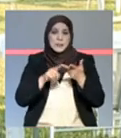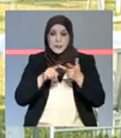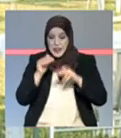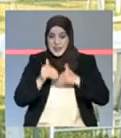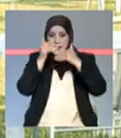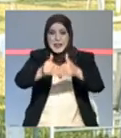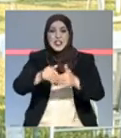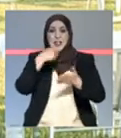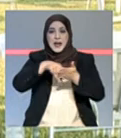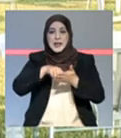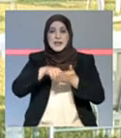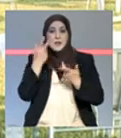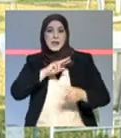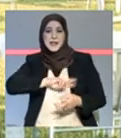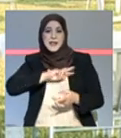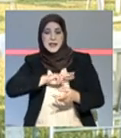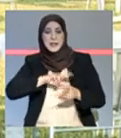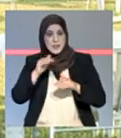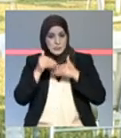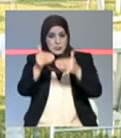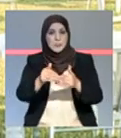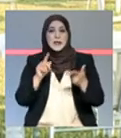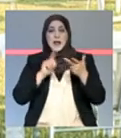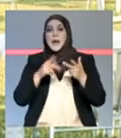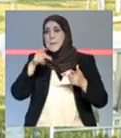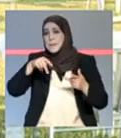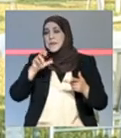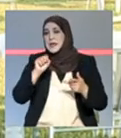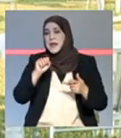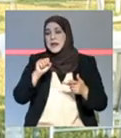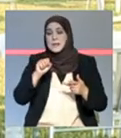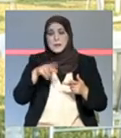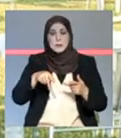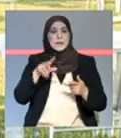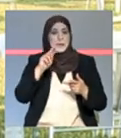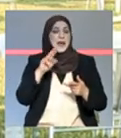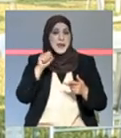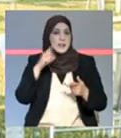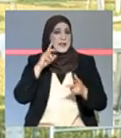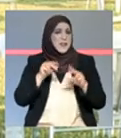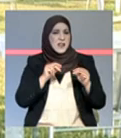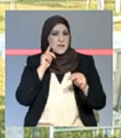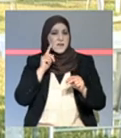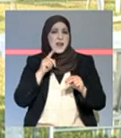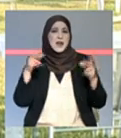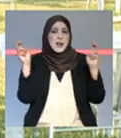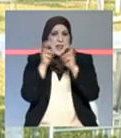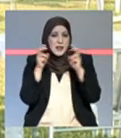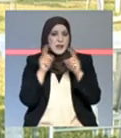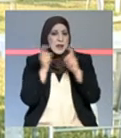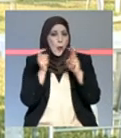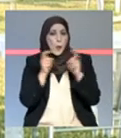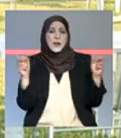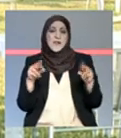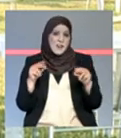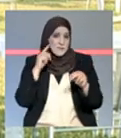بالنسبة لجماعة سي ان اس اس، سي ان ار بي اس، ستيك، سوناد، الكراوات زادة اللي تابعة مثال تابعة